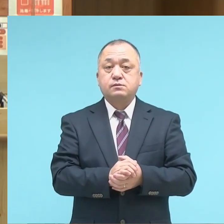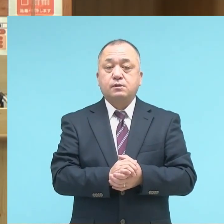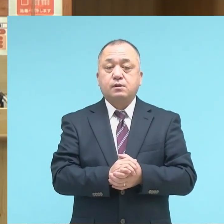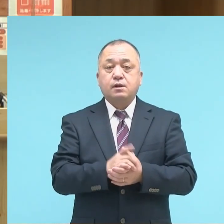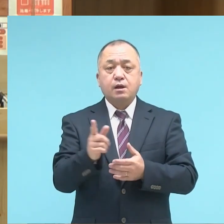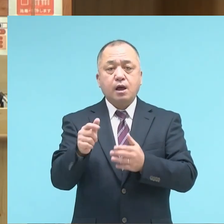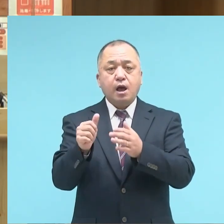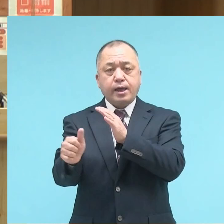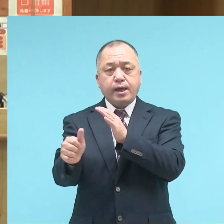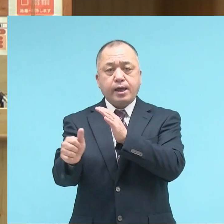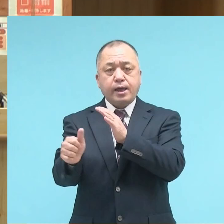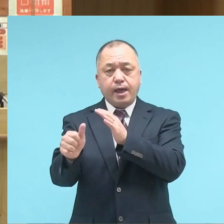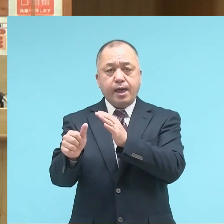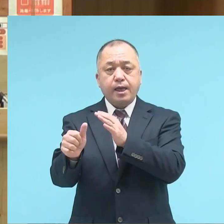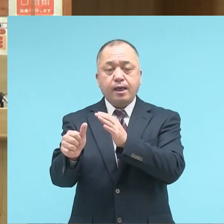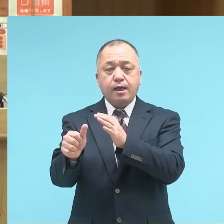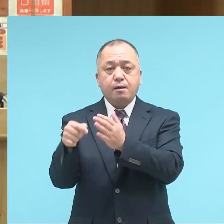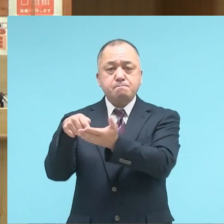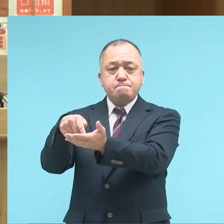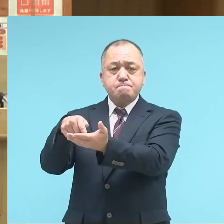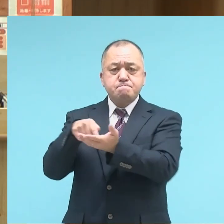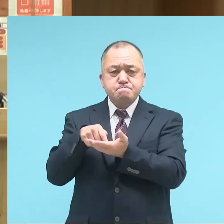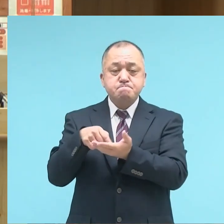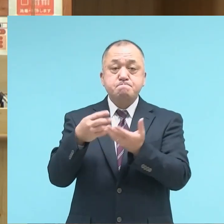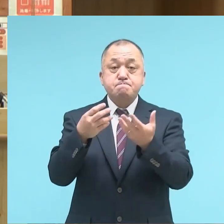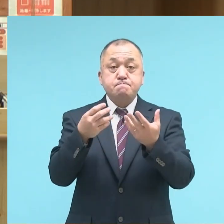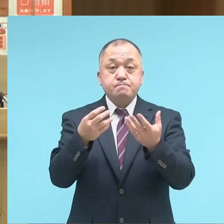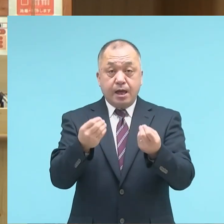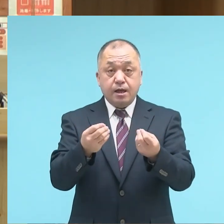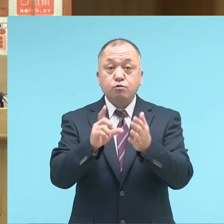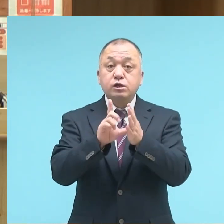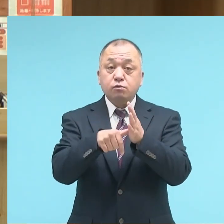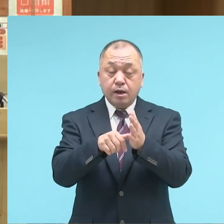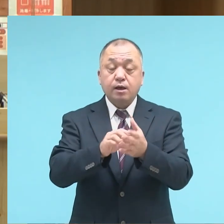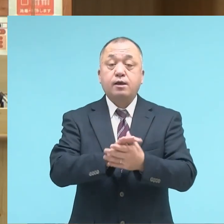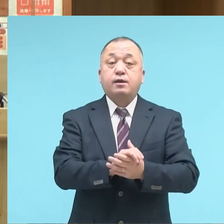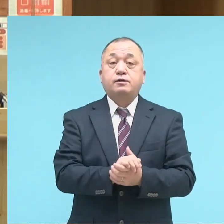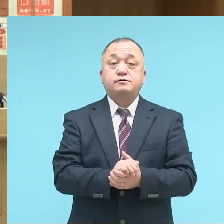派遣要請をさせていただくにあたりましては、